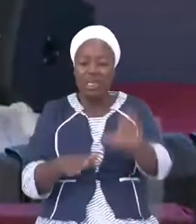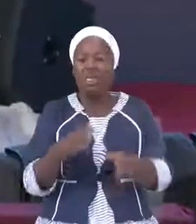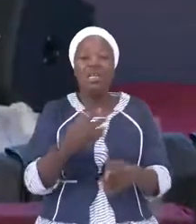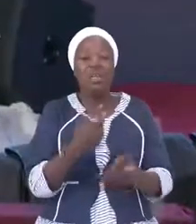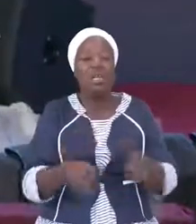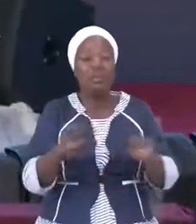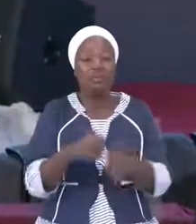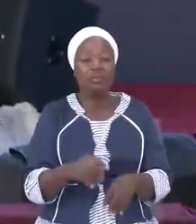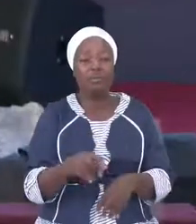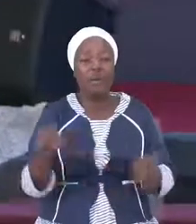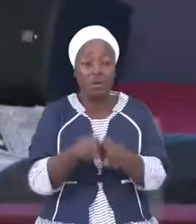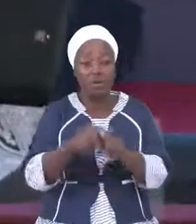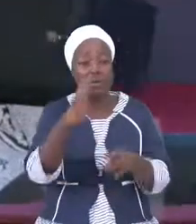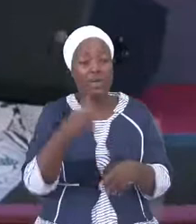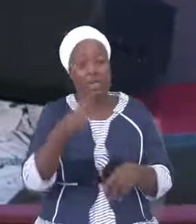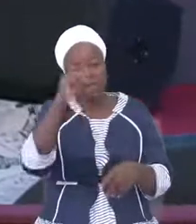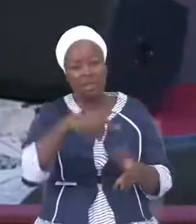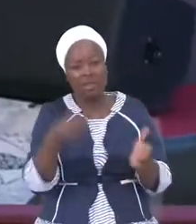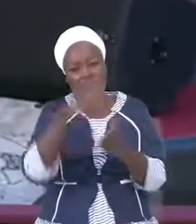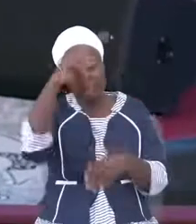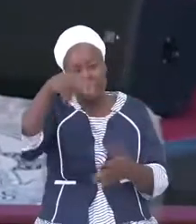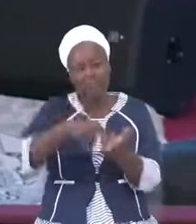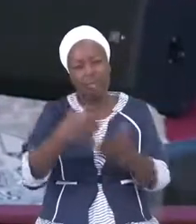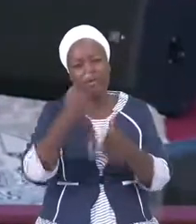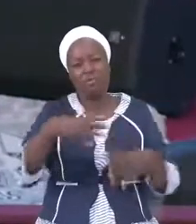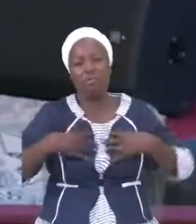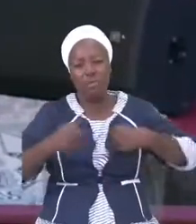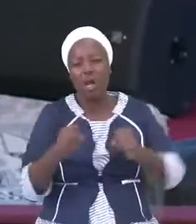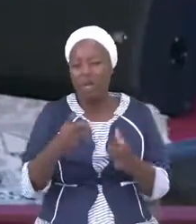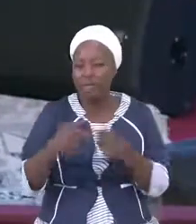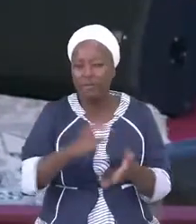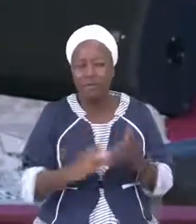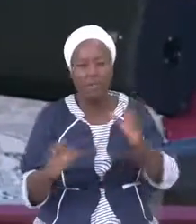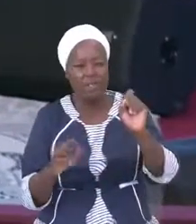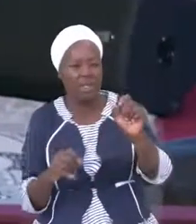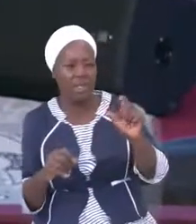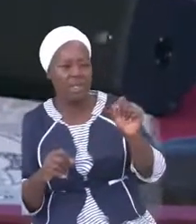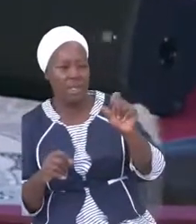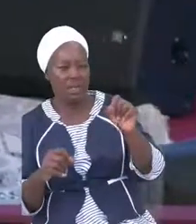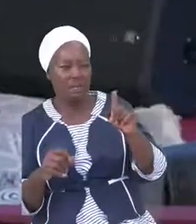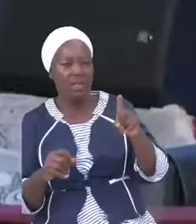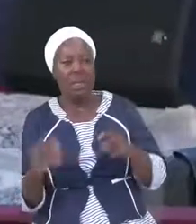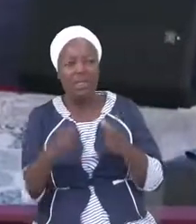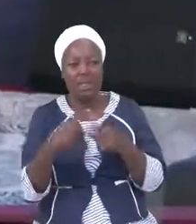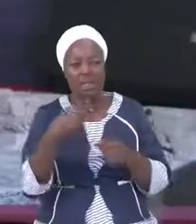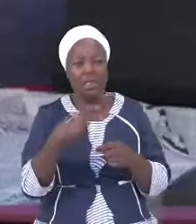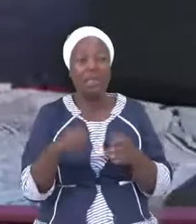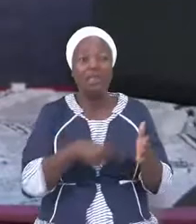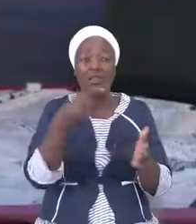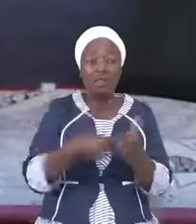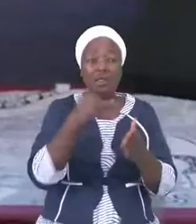vous avez crucifié, que cet homme ici est guéri, se tient en pleine